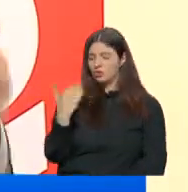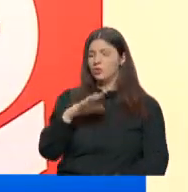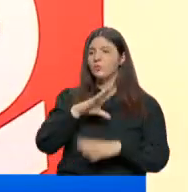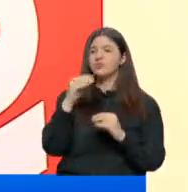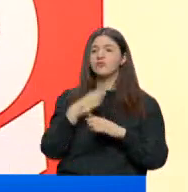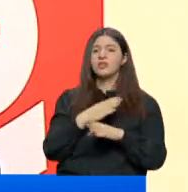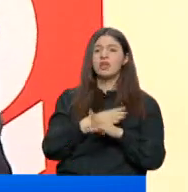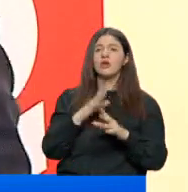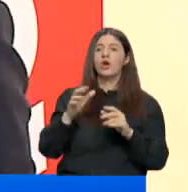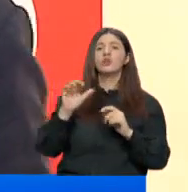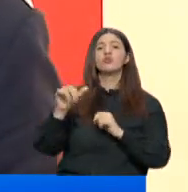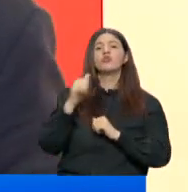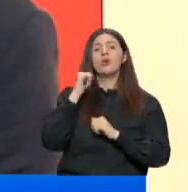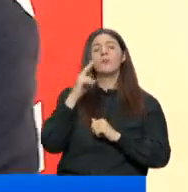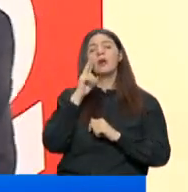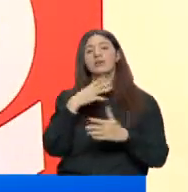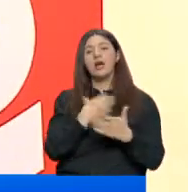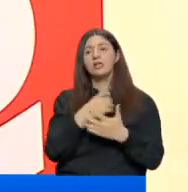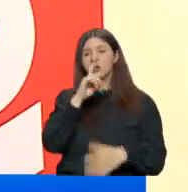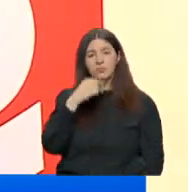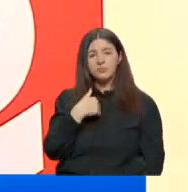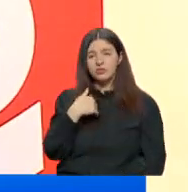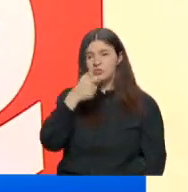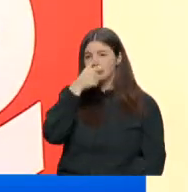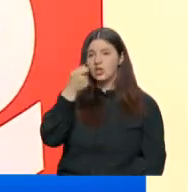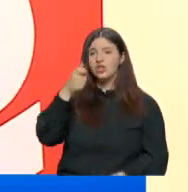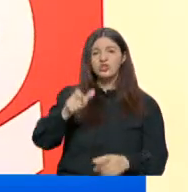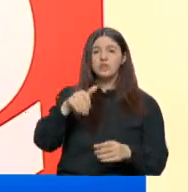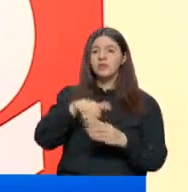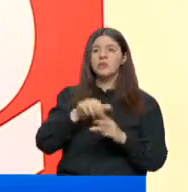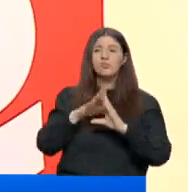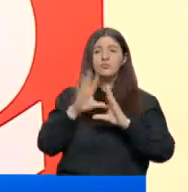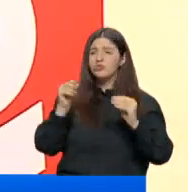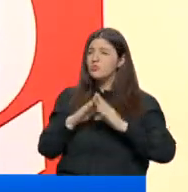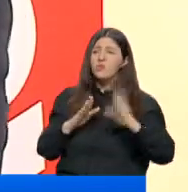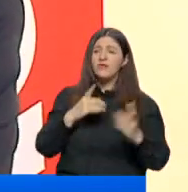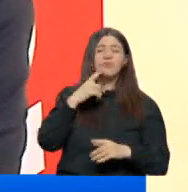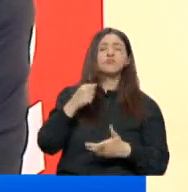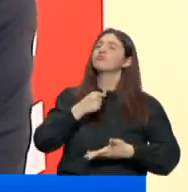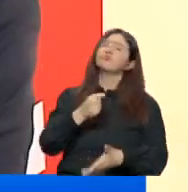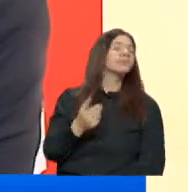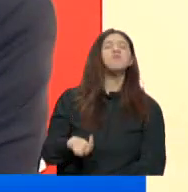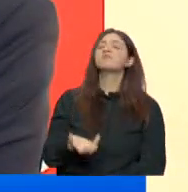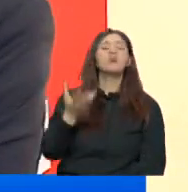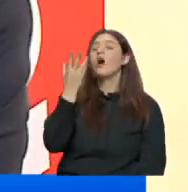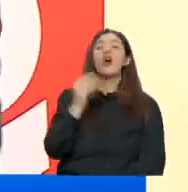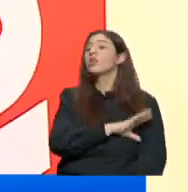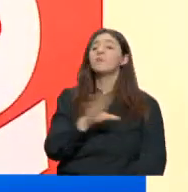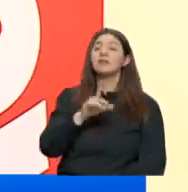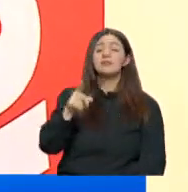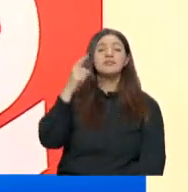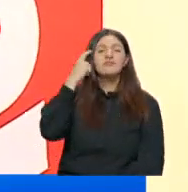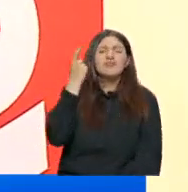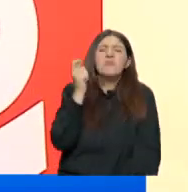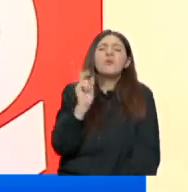bütün yurttaşlarımız dönsün kayıtlara baksın. Sadece biz, Türkiye İşçi Partisi değil, bütün muhalefet dedi ki bu bütçeyle gitmez bu iş. Siz